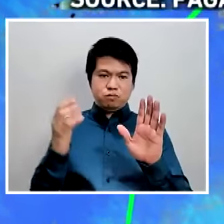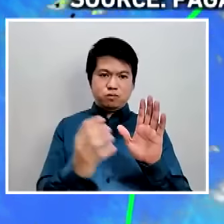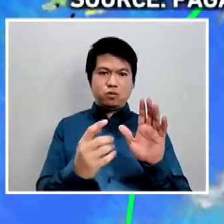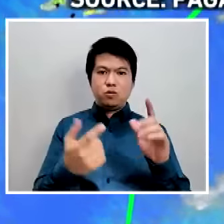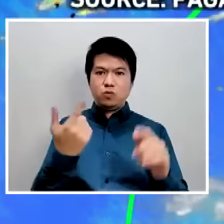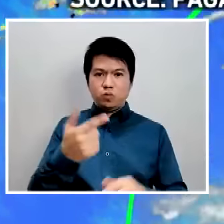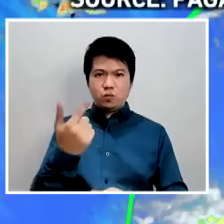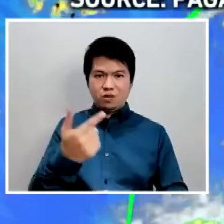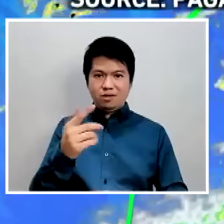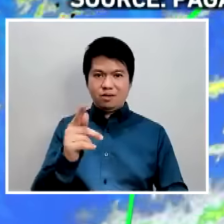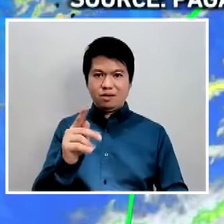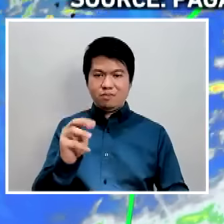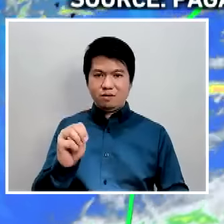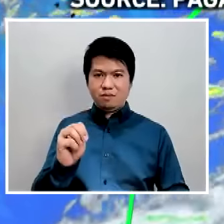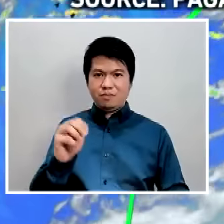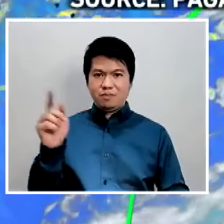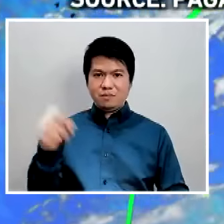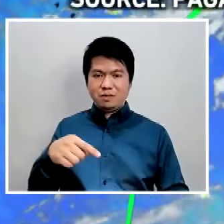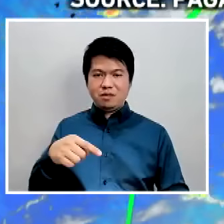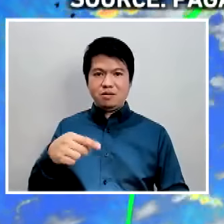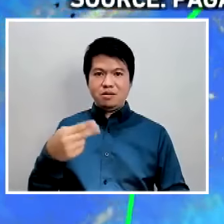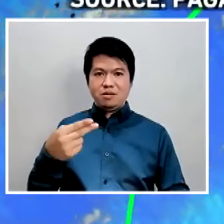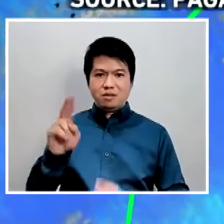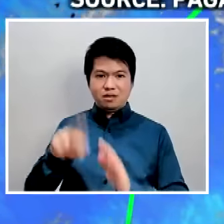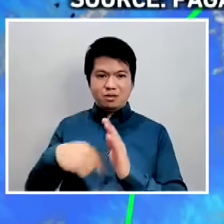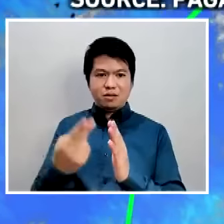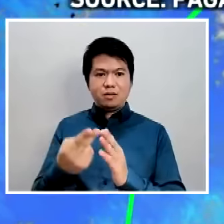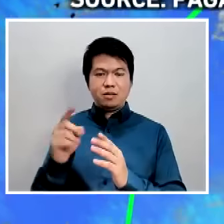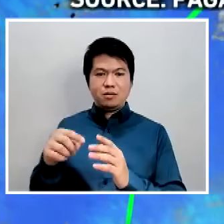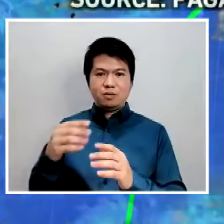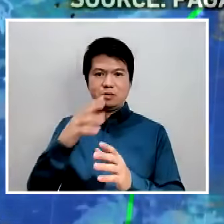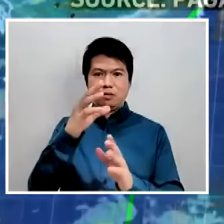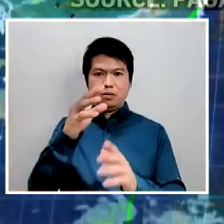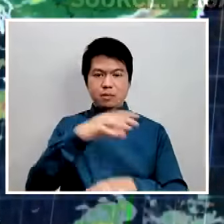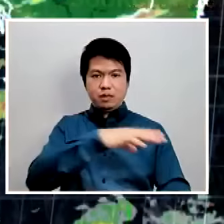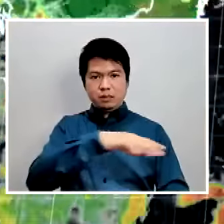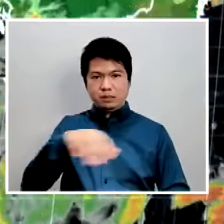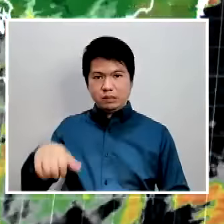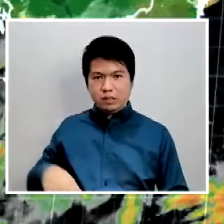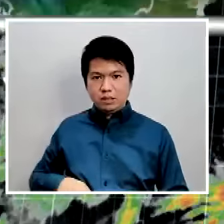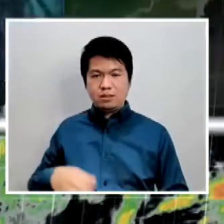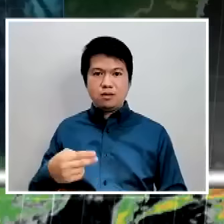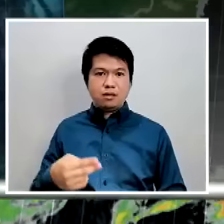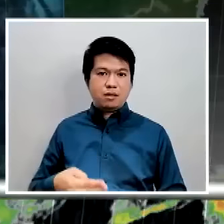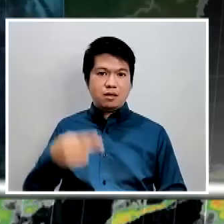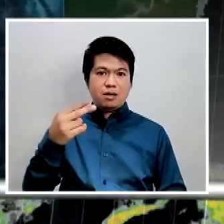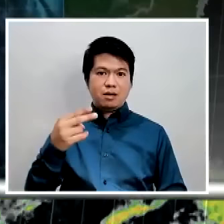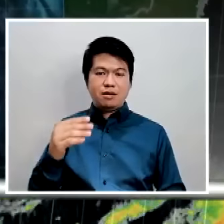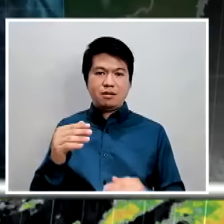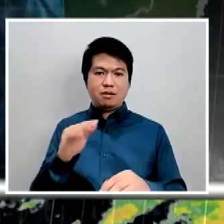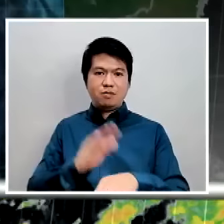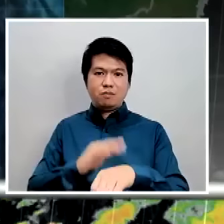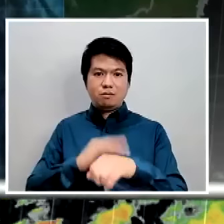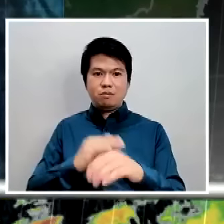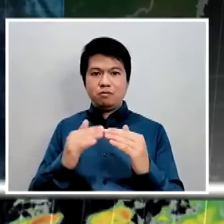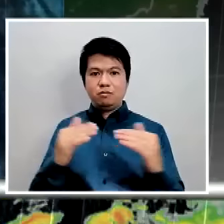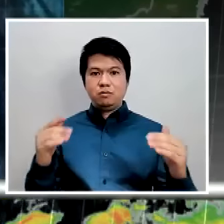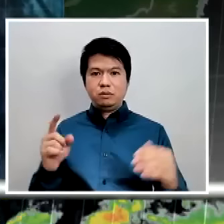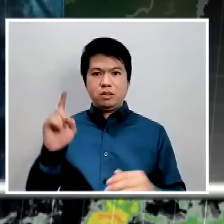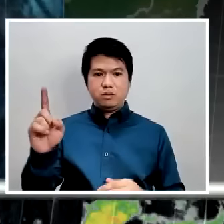kilometers per hour. Dahil sa inasahang paglapit ito dyan sa may bahagi ng Cagayan, nakataas na po ang Tropical Cyclone Wind Signal No. 1 sa